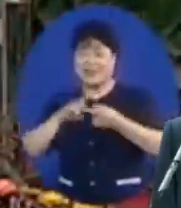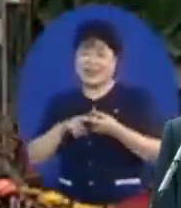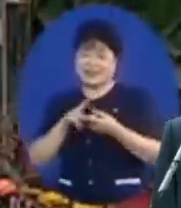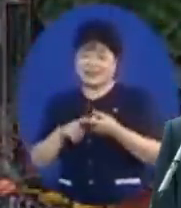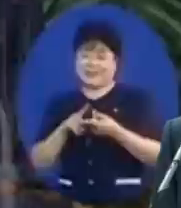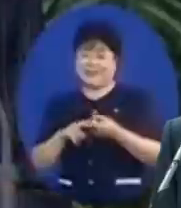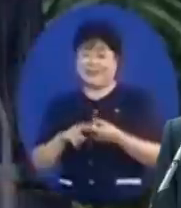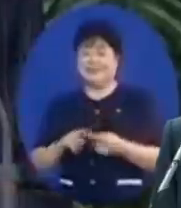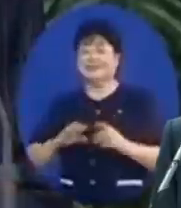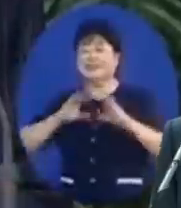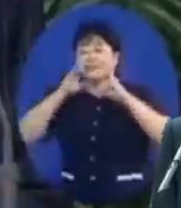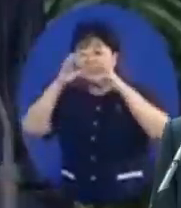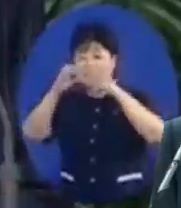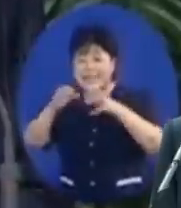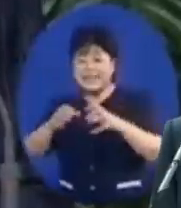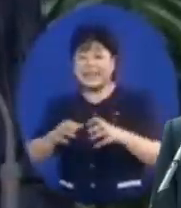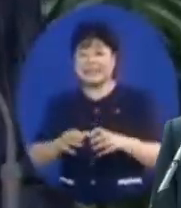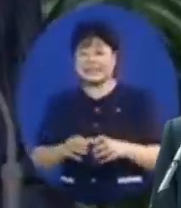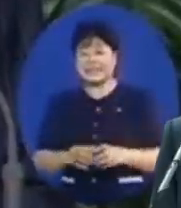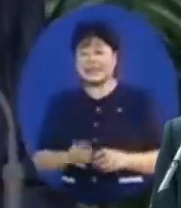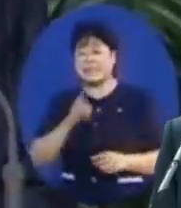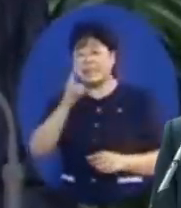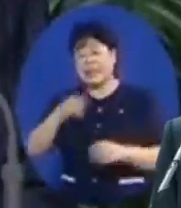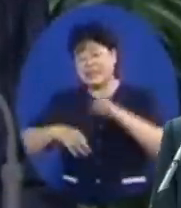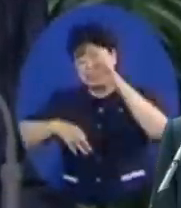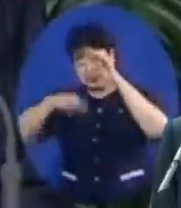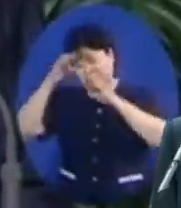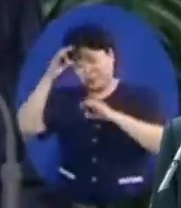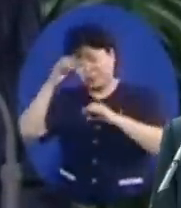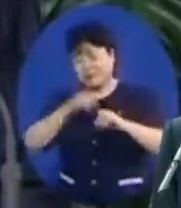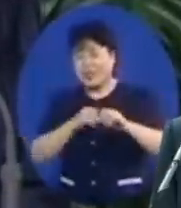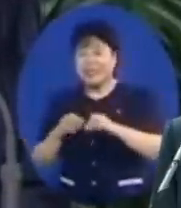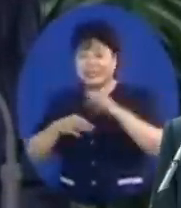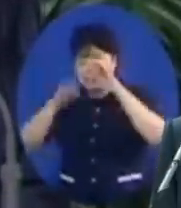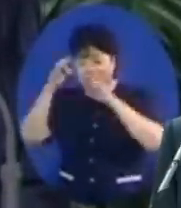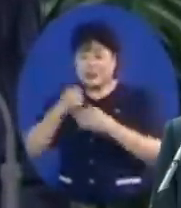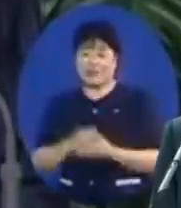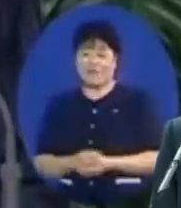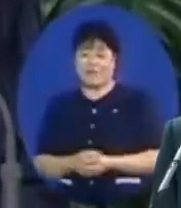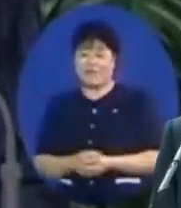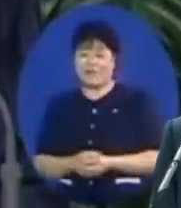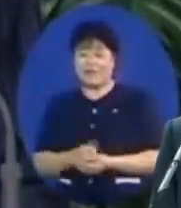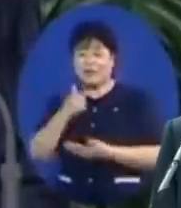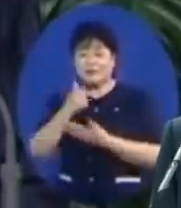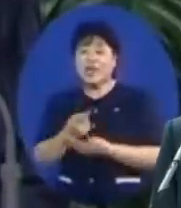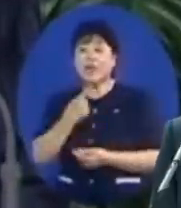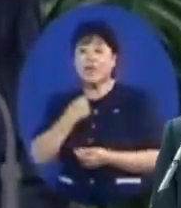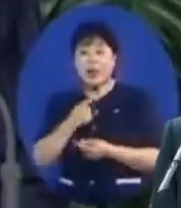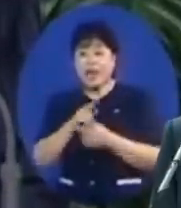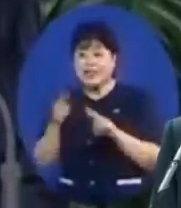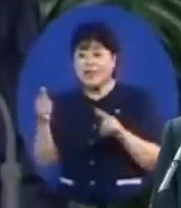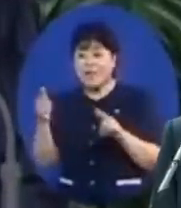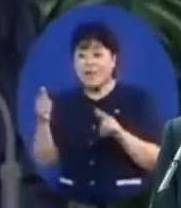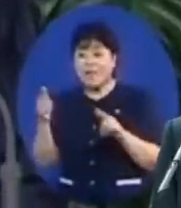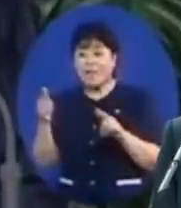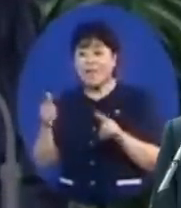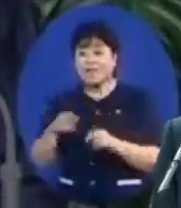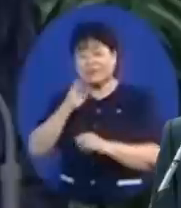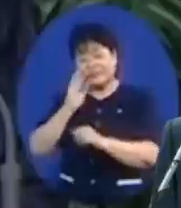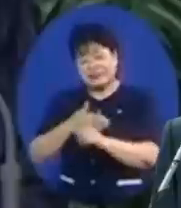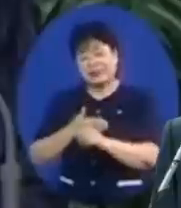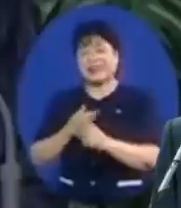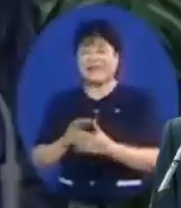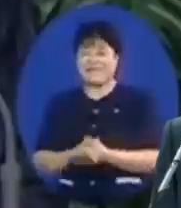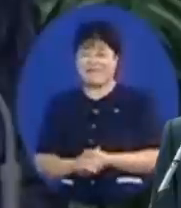이 세상에 살다가 말에 실수도 하고 행동에 실수도 하고 꼭 죄를 지은 것이 아니라 잘못한